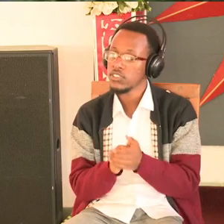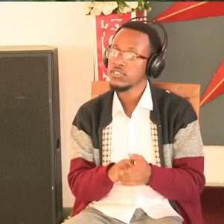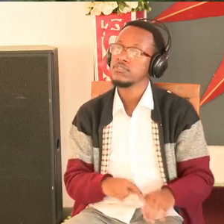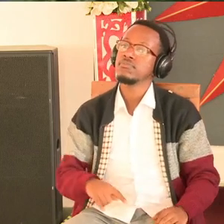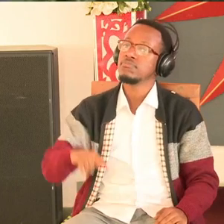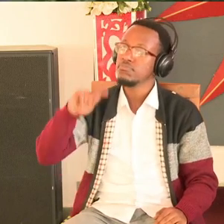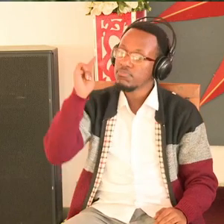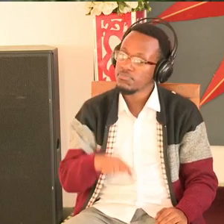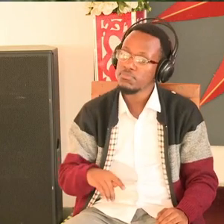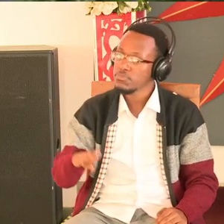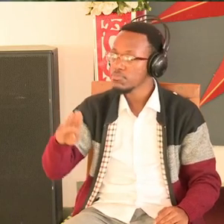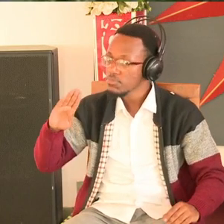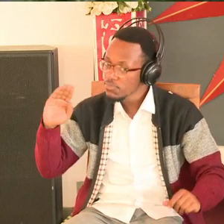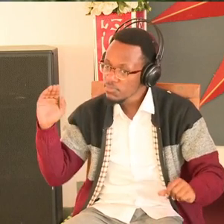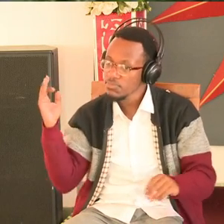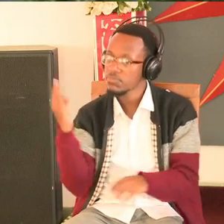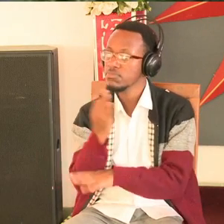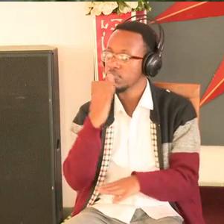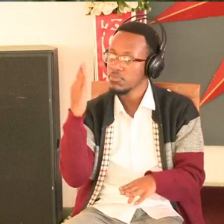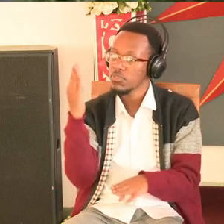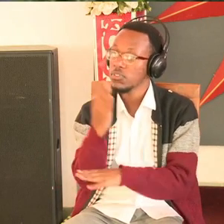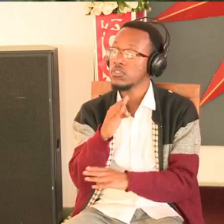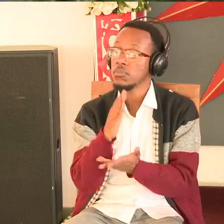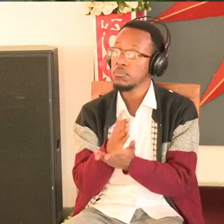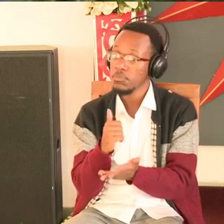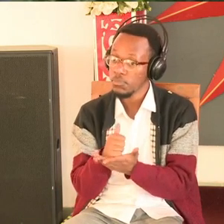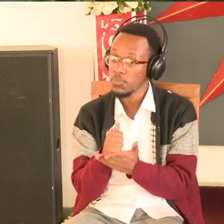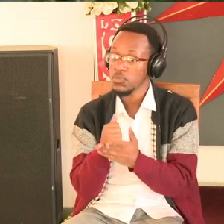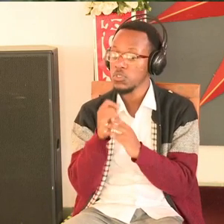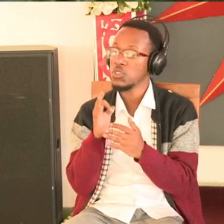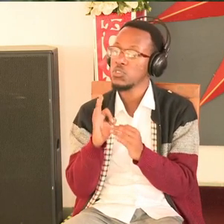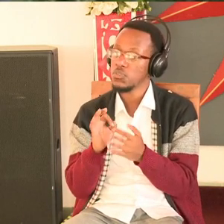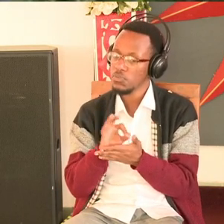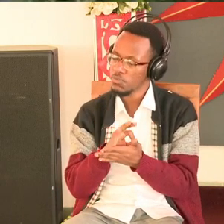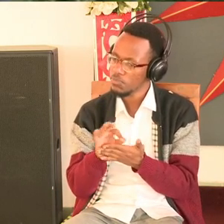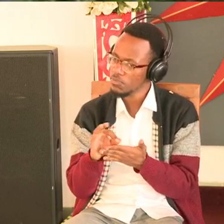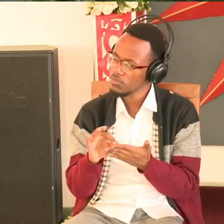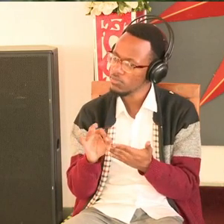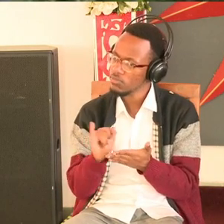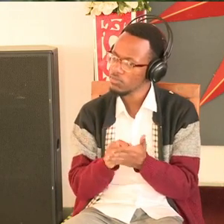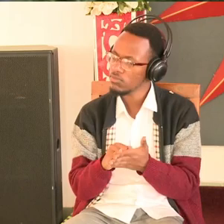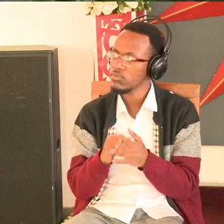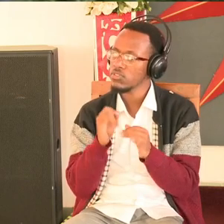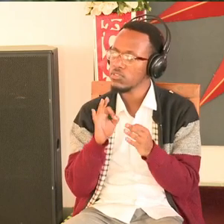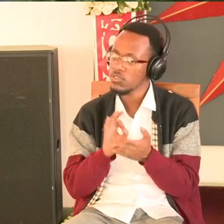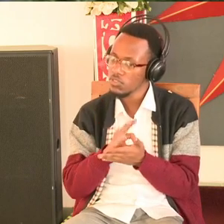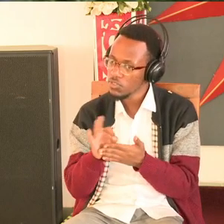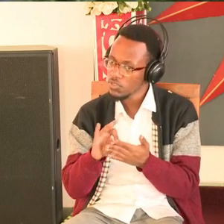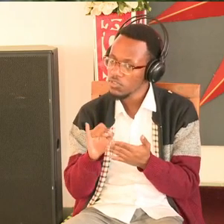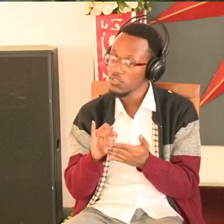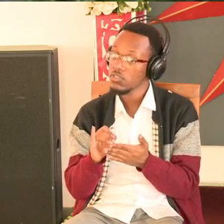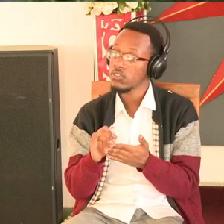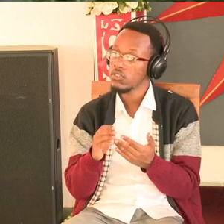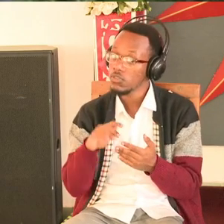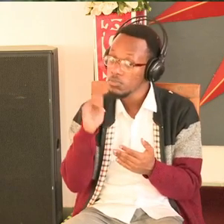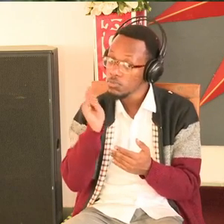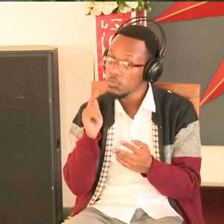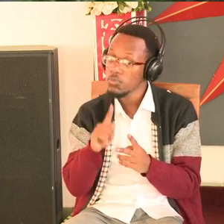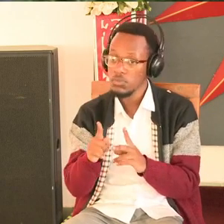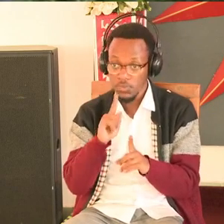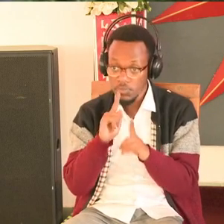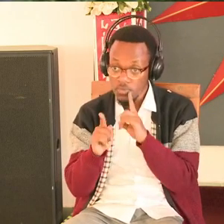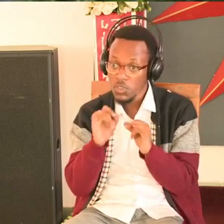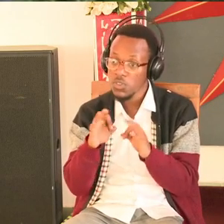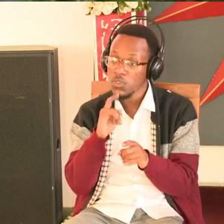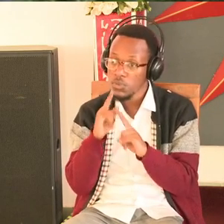rigomba kubwirizwa kubera yuko niba handitse niba byanditswe bigomba kuvugwa niba handitswe ngo